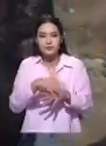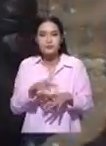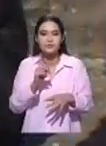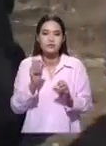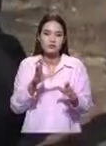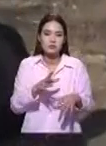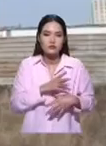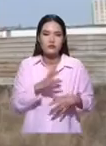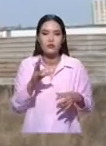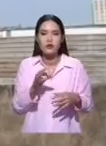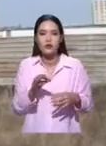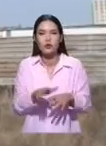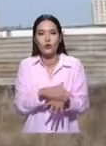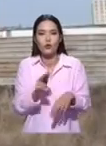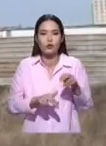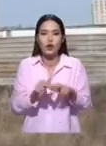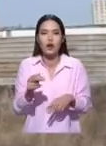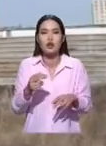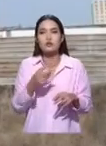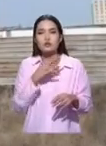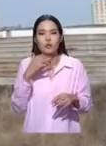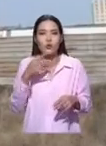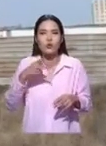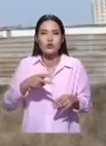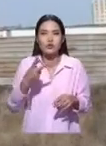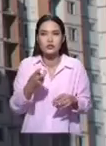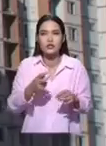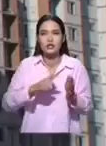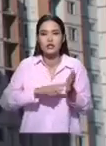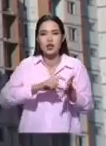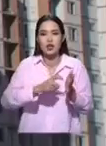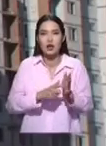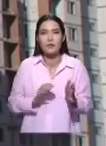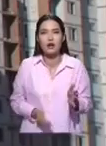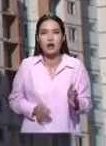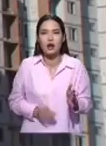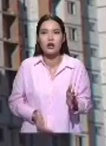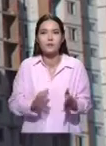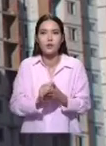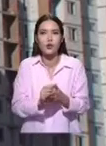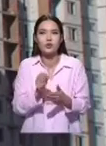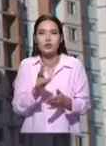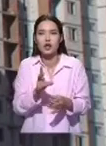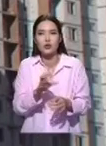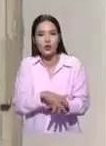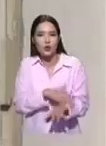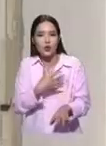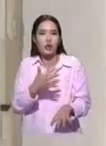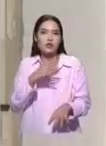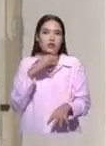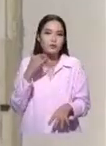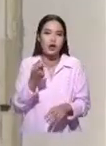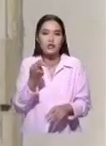мы ждем уже целый год. В 7 подъездах 270 квартир. Компания позиционировала объект как умный дом. Среди новоселов